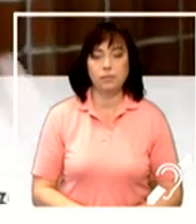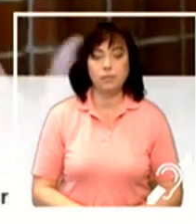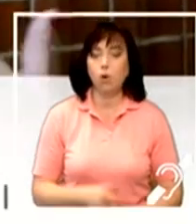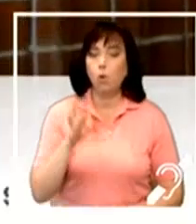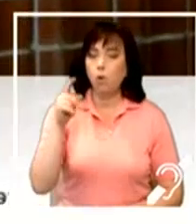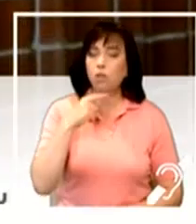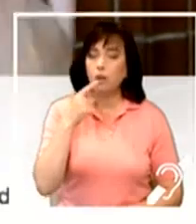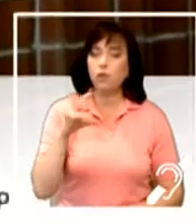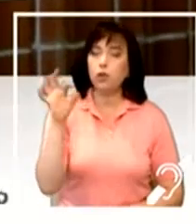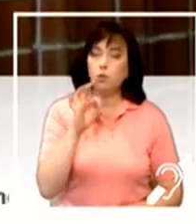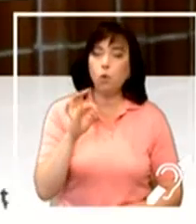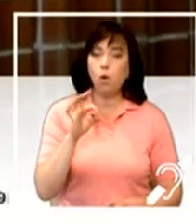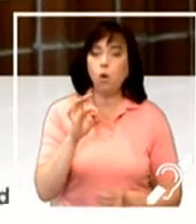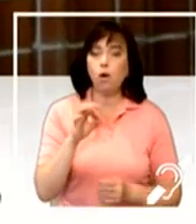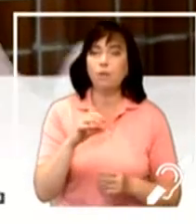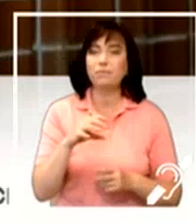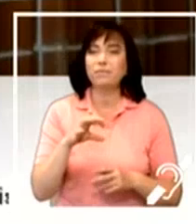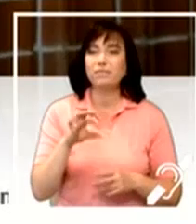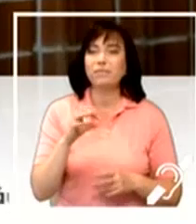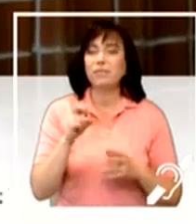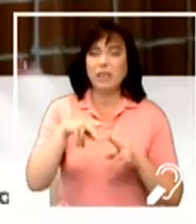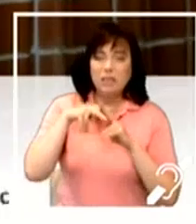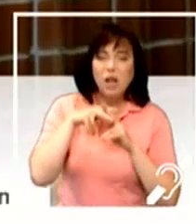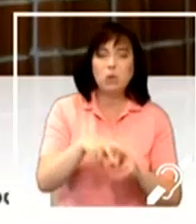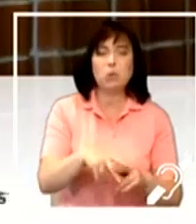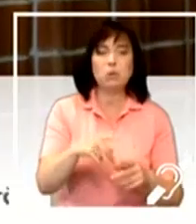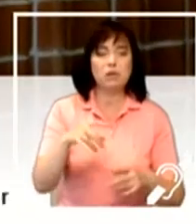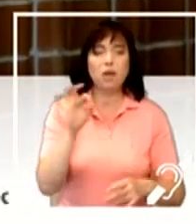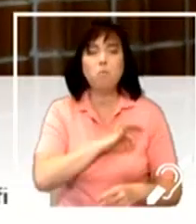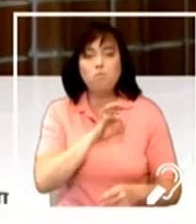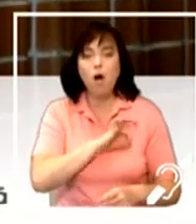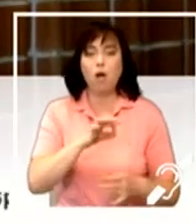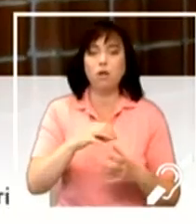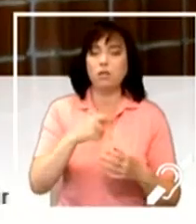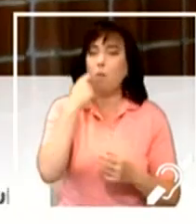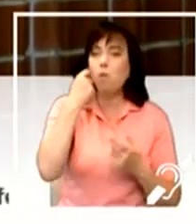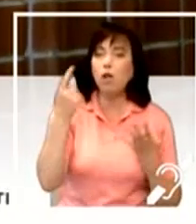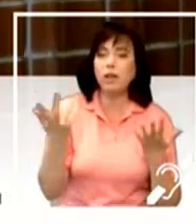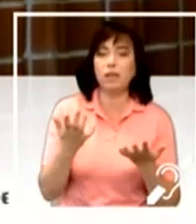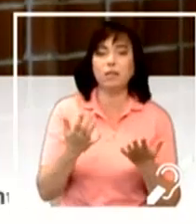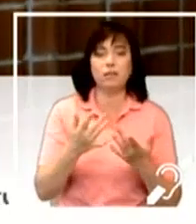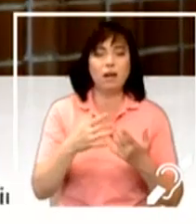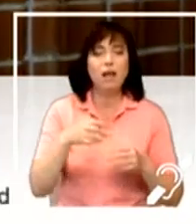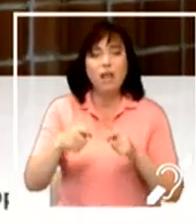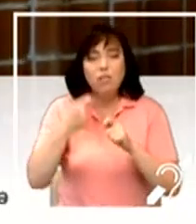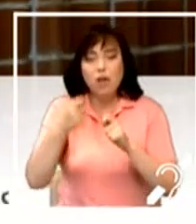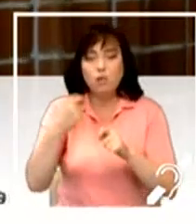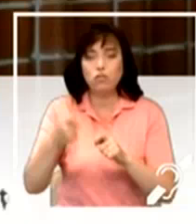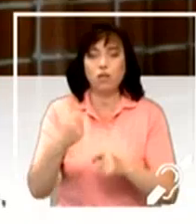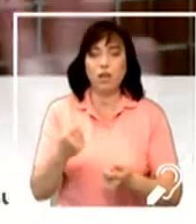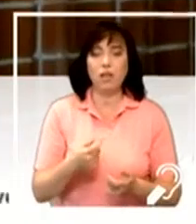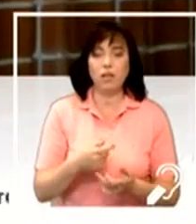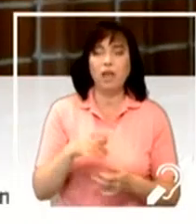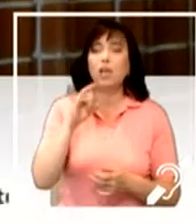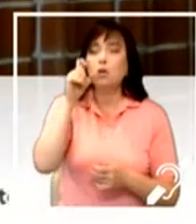Mergi. El vorbește despre abuzurile, nebuniile, extremele din politică și oamenilor politici, care